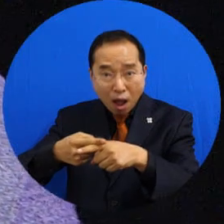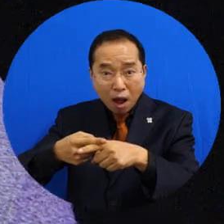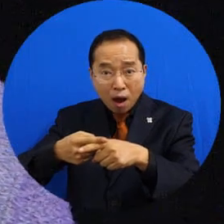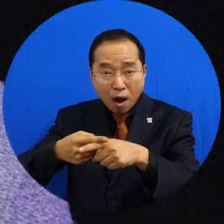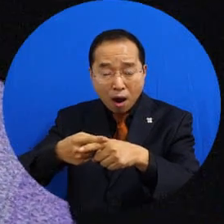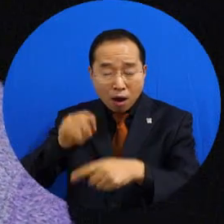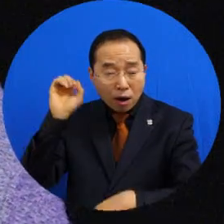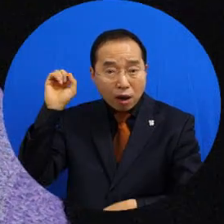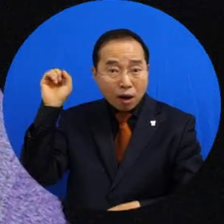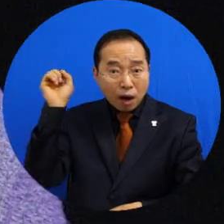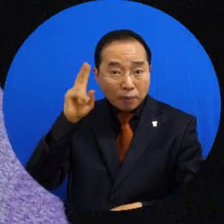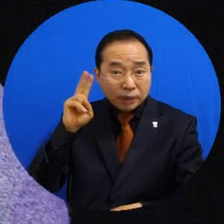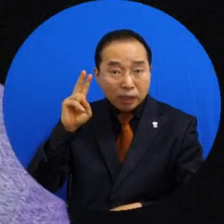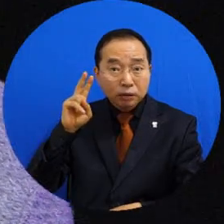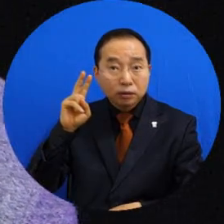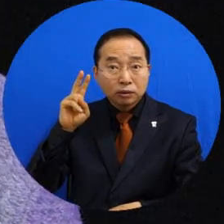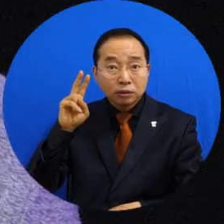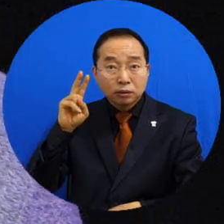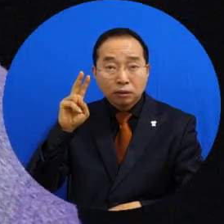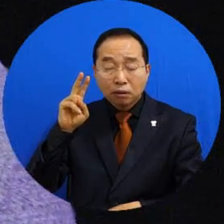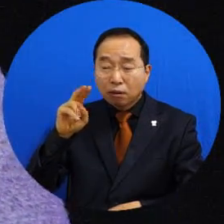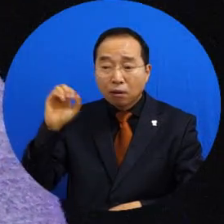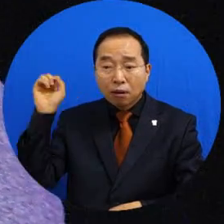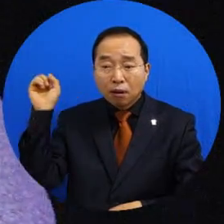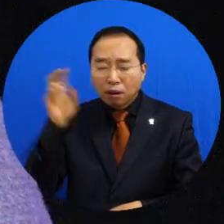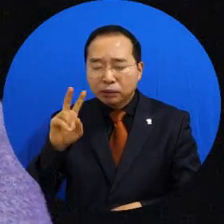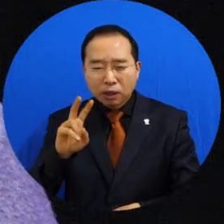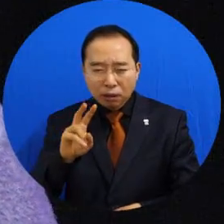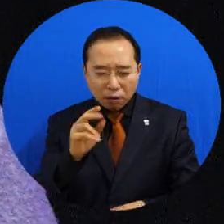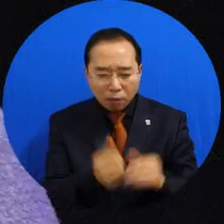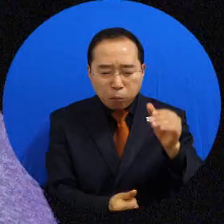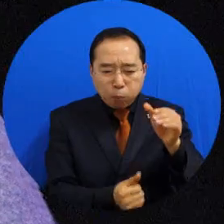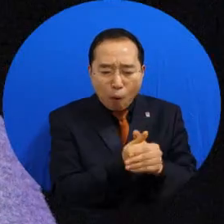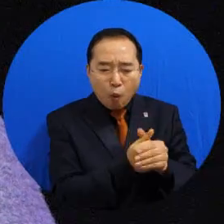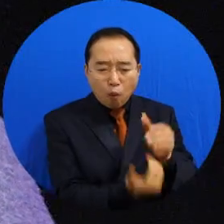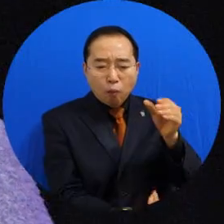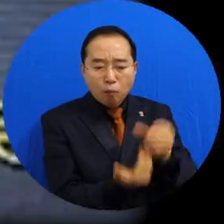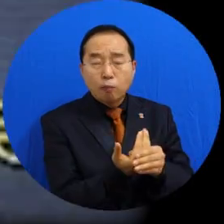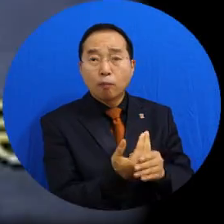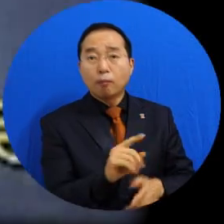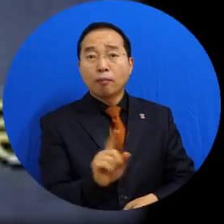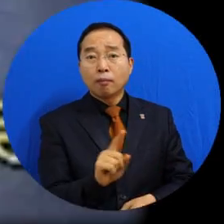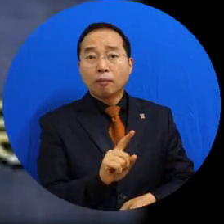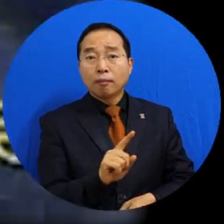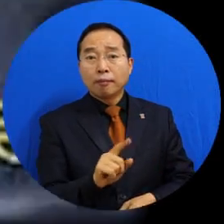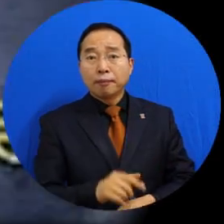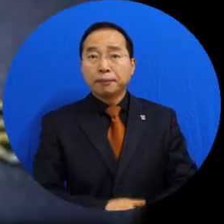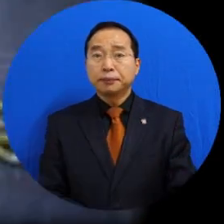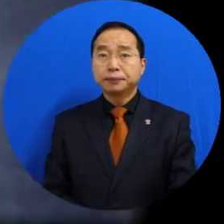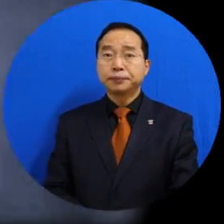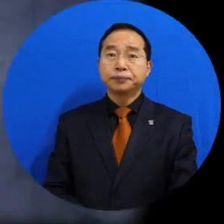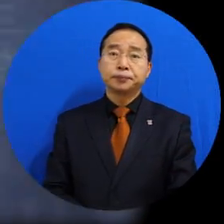중에 갑자기 이 모든 사건의 본질을 바꿔버리는 사건이 등장합니다.